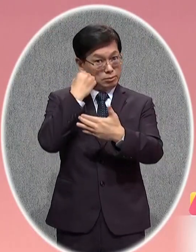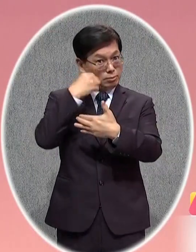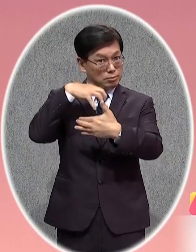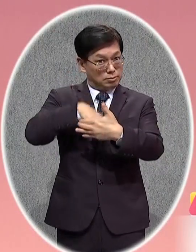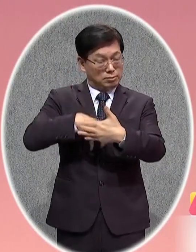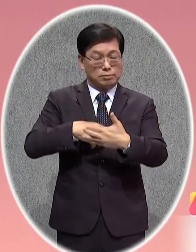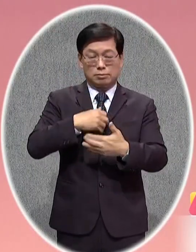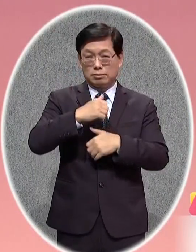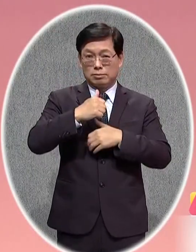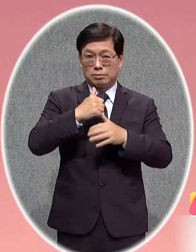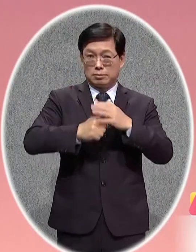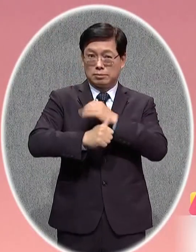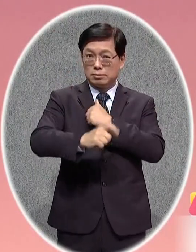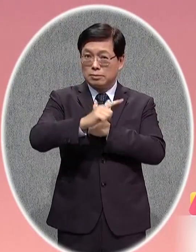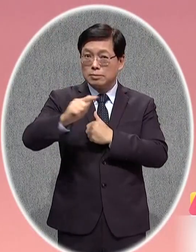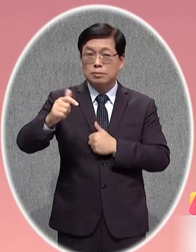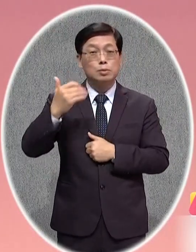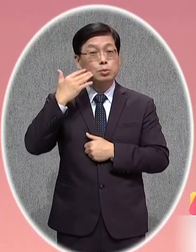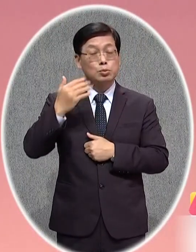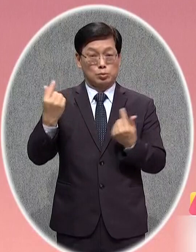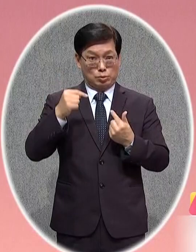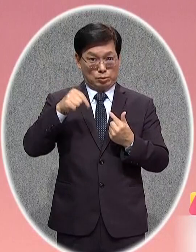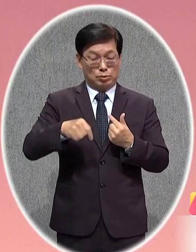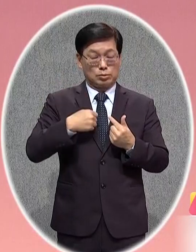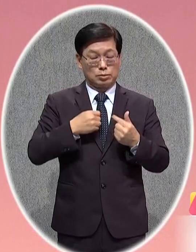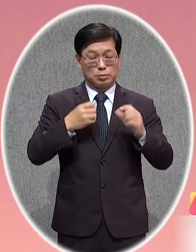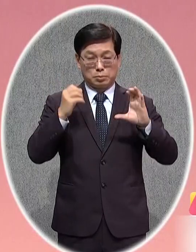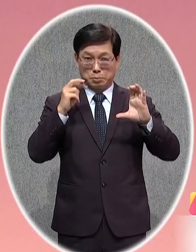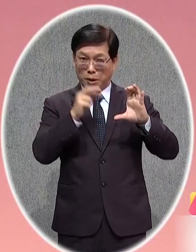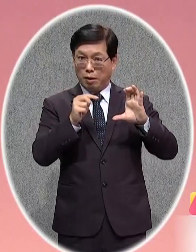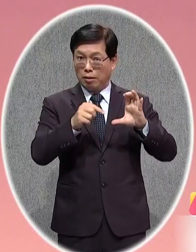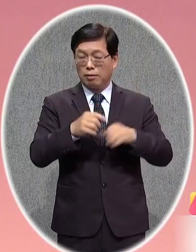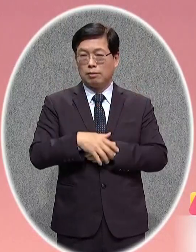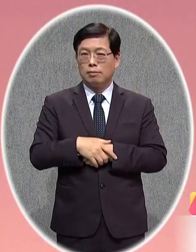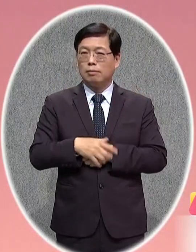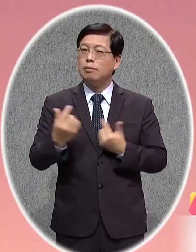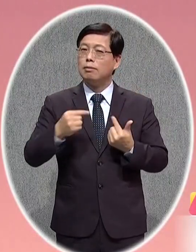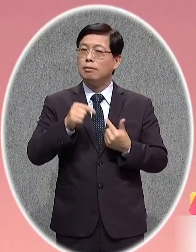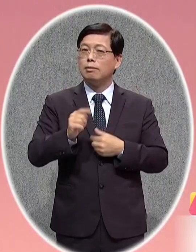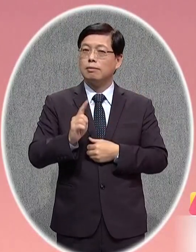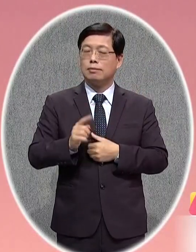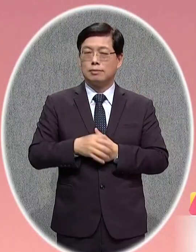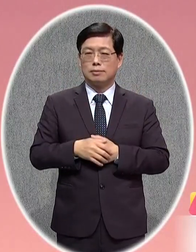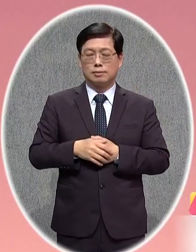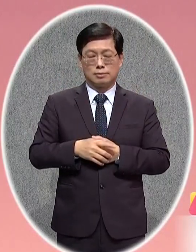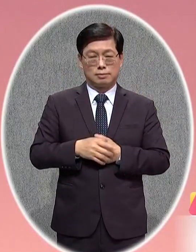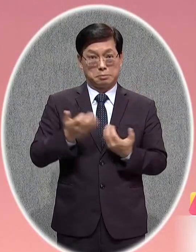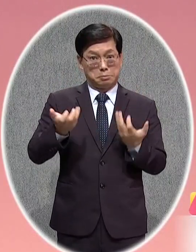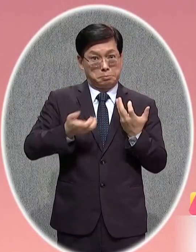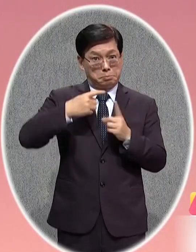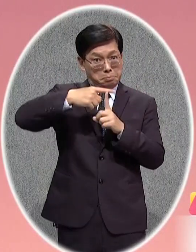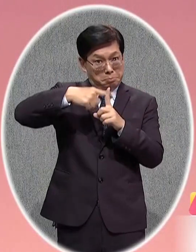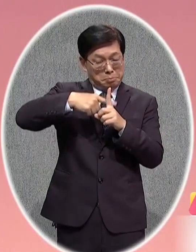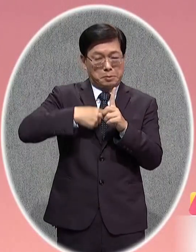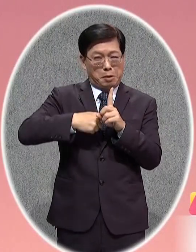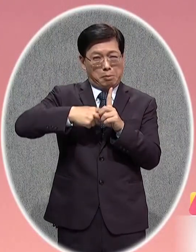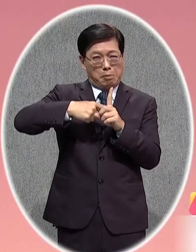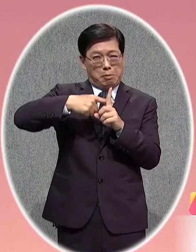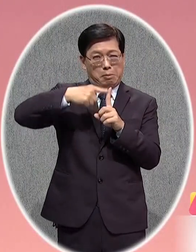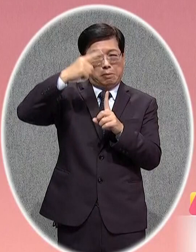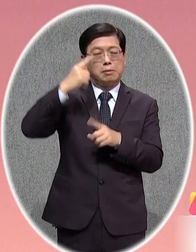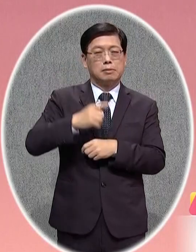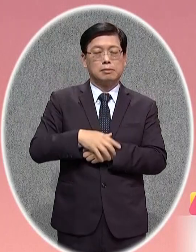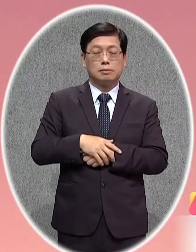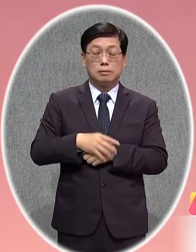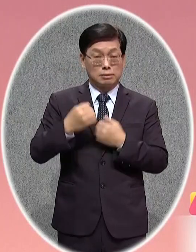物，如果是在这个画面里面，你大概可以想见这个状况，它的温度不断升高的状